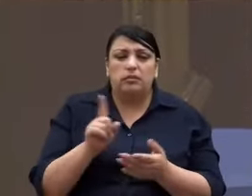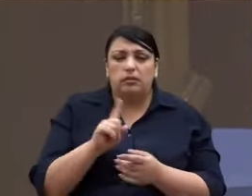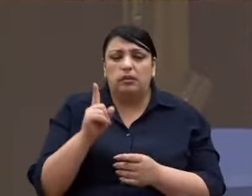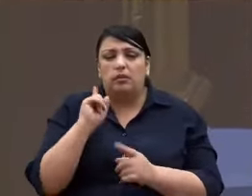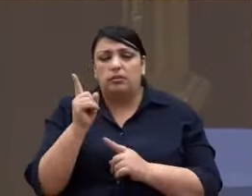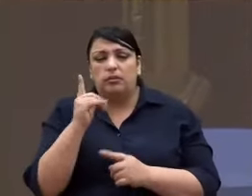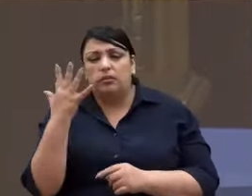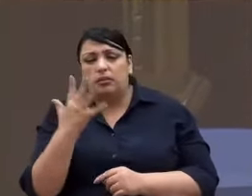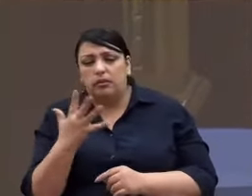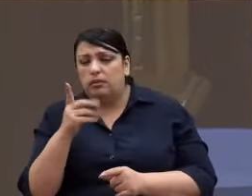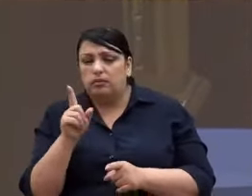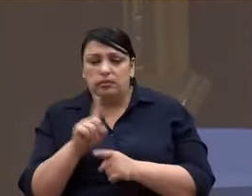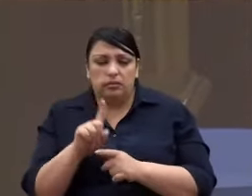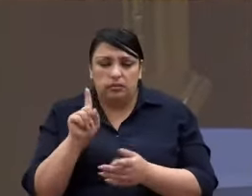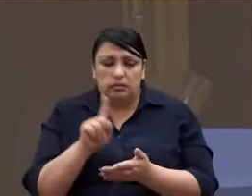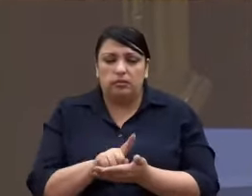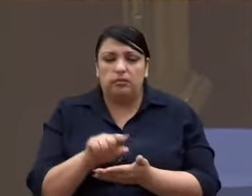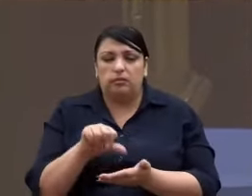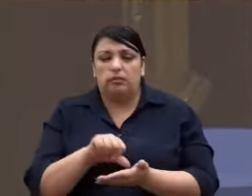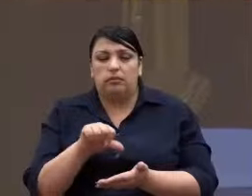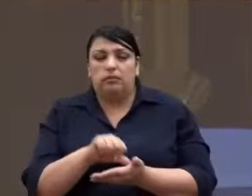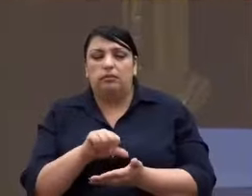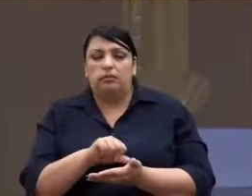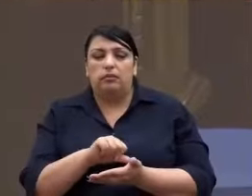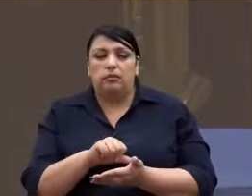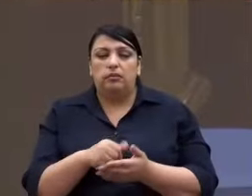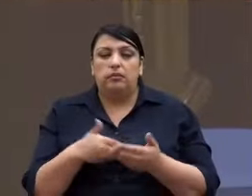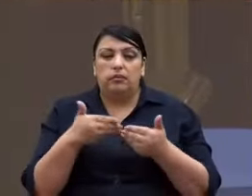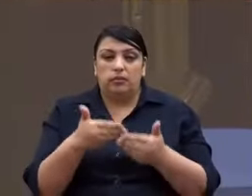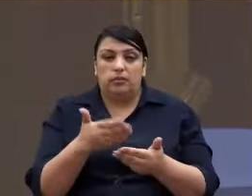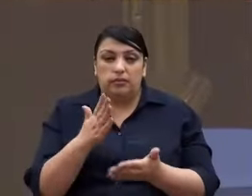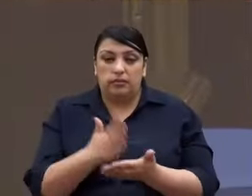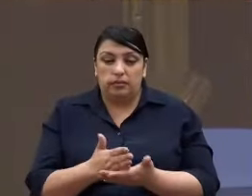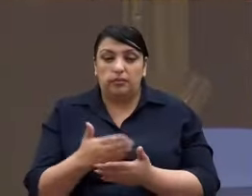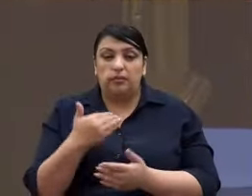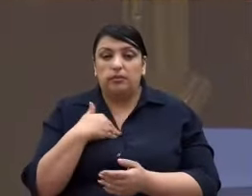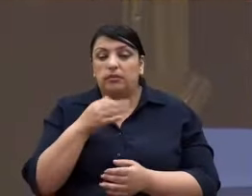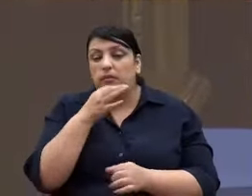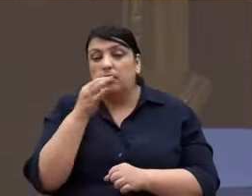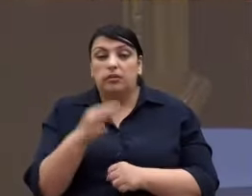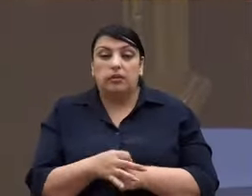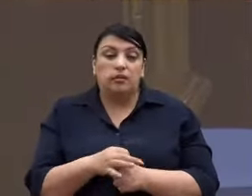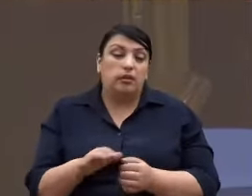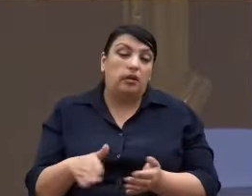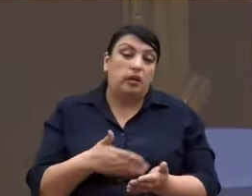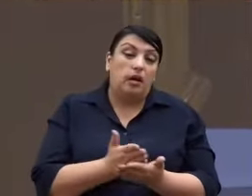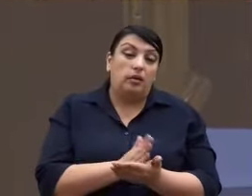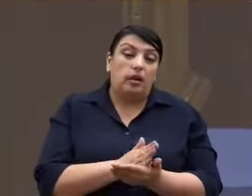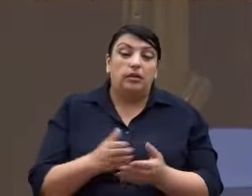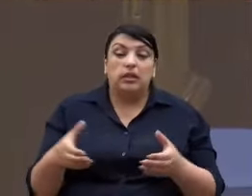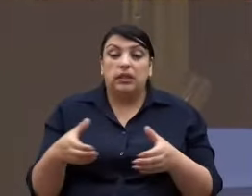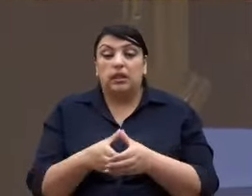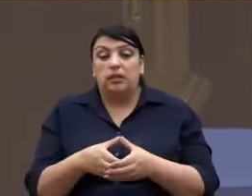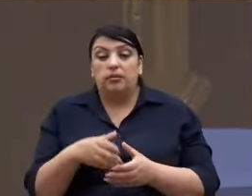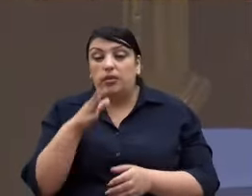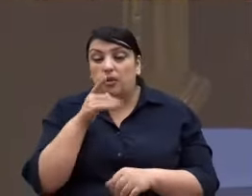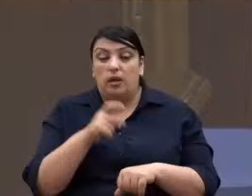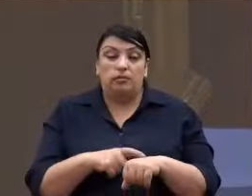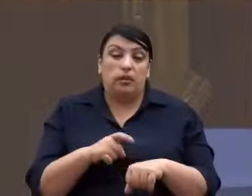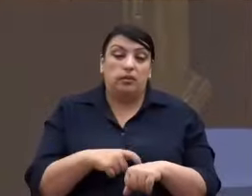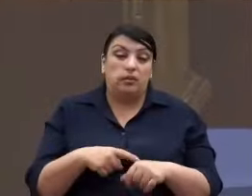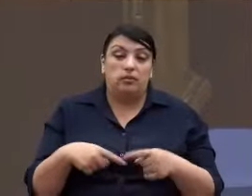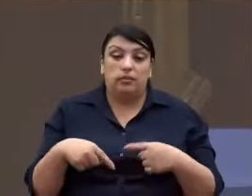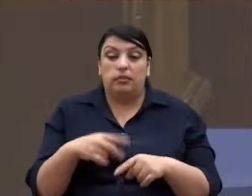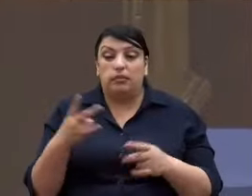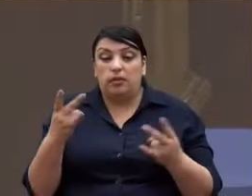5-ի հանդիպմանը։ Մենք որոշումներ կայացնելիս, որպես պատասխանատու քաղաքական թիմ, ժամանակագրային առումով պետք է